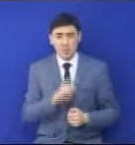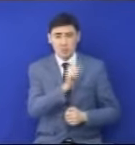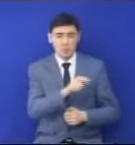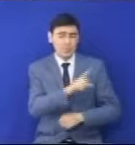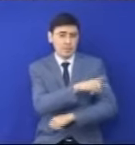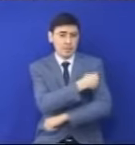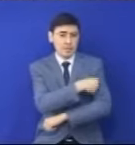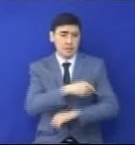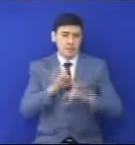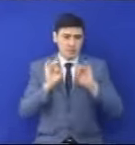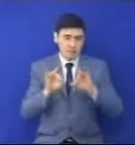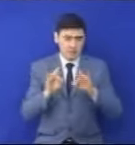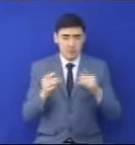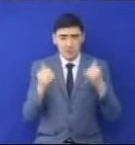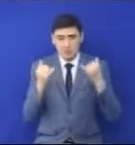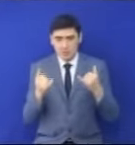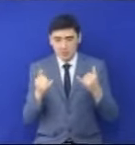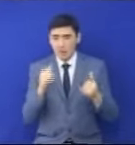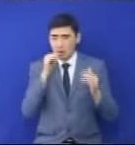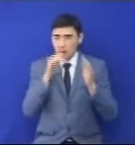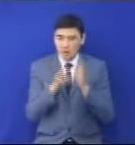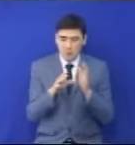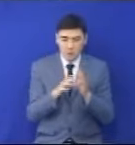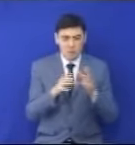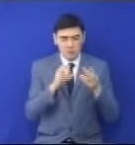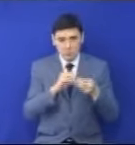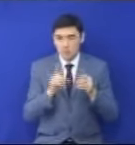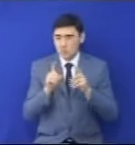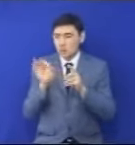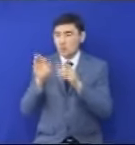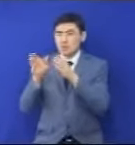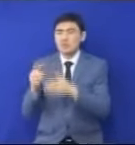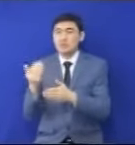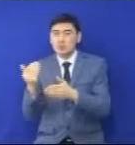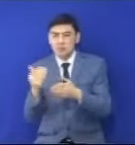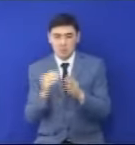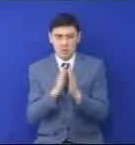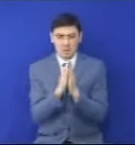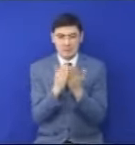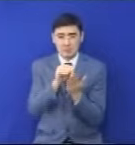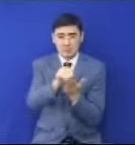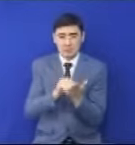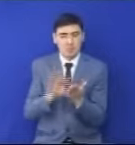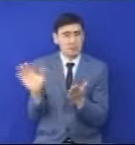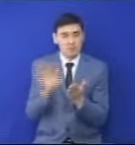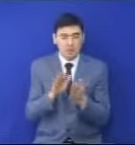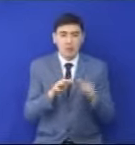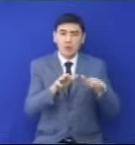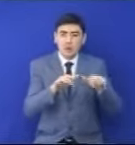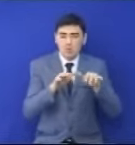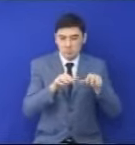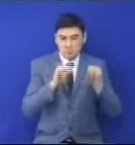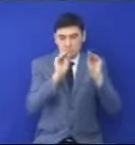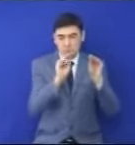Салада ақпараттық жүйелерді біріктіріп, электрондық денсаулық паспортын енгізу арқылы медициналық көмектің қол жетімділігін арттырмақ,